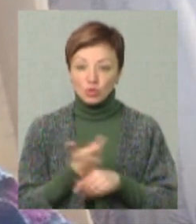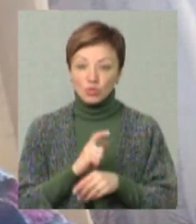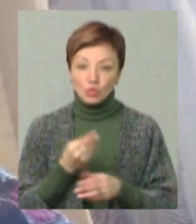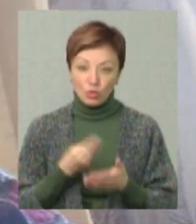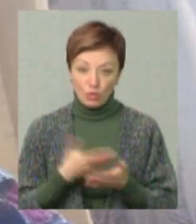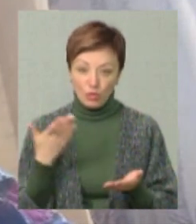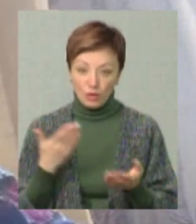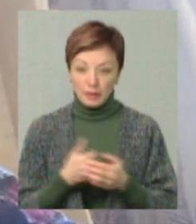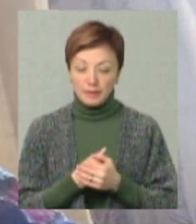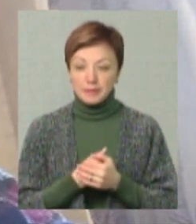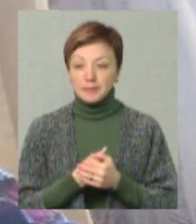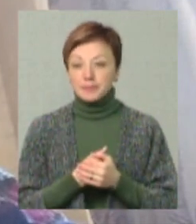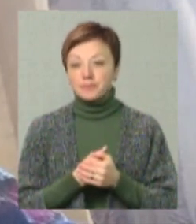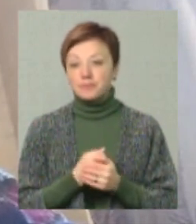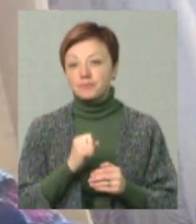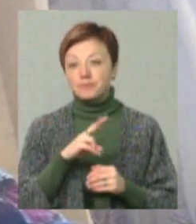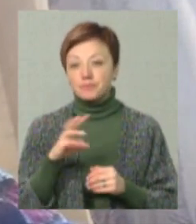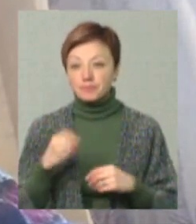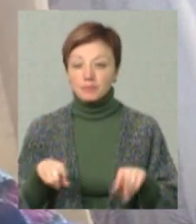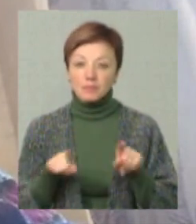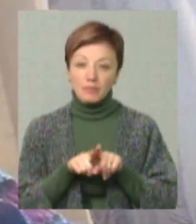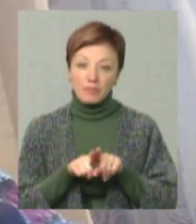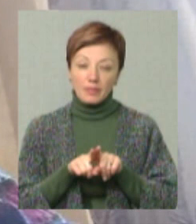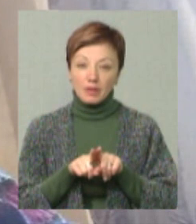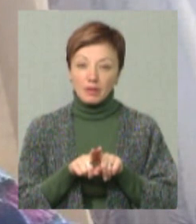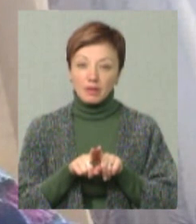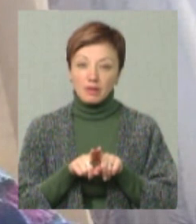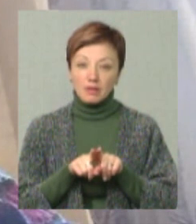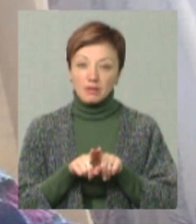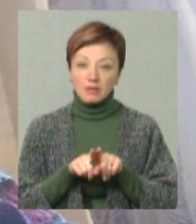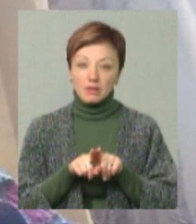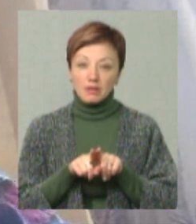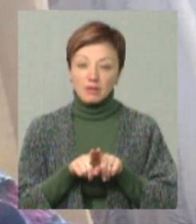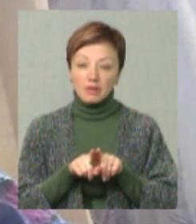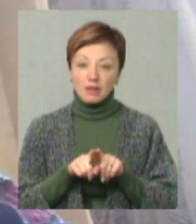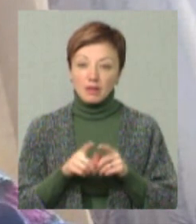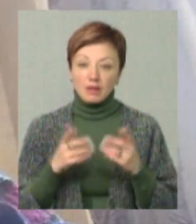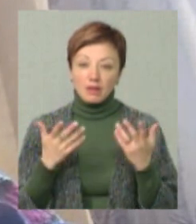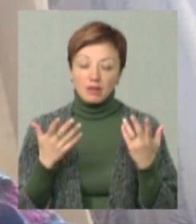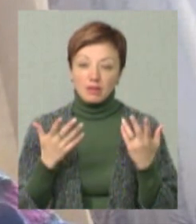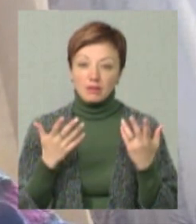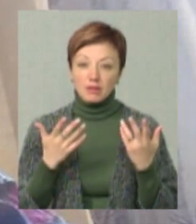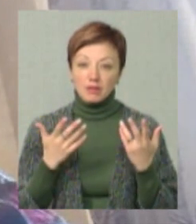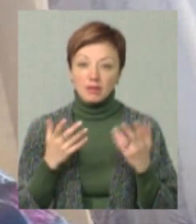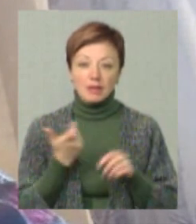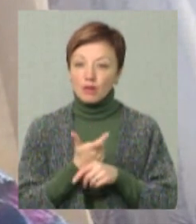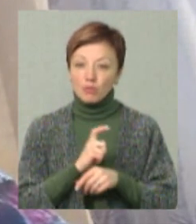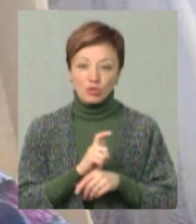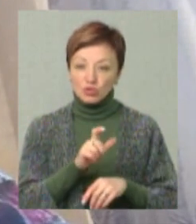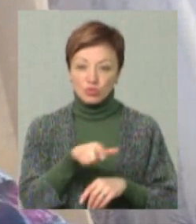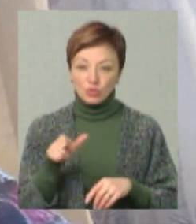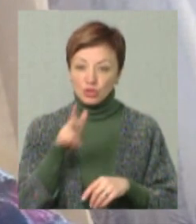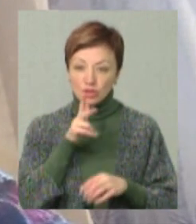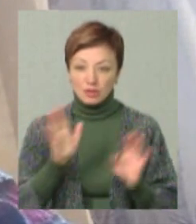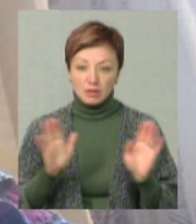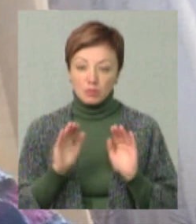тут дуже дорого. Але це такі, ну, я б сказала, що це кричущі випадки, але це не більшість